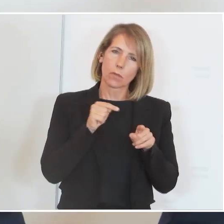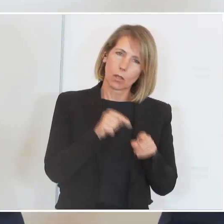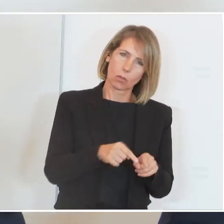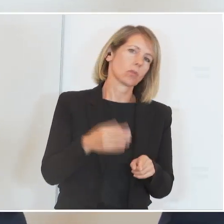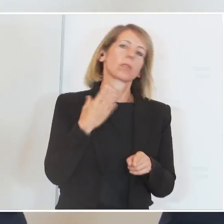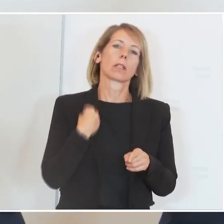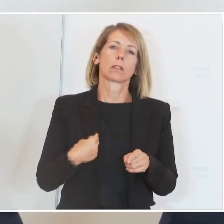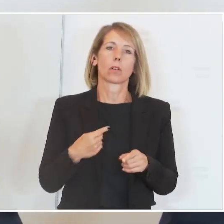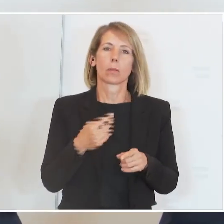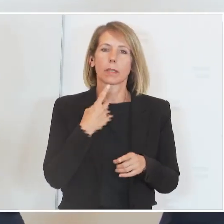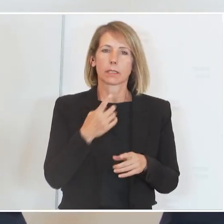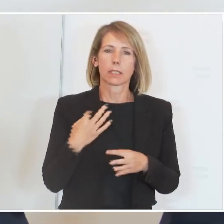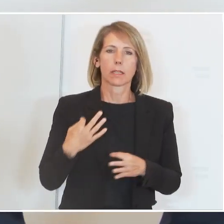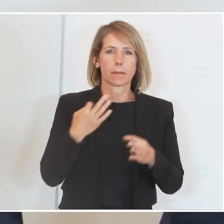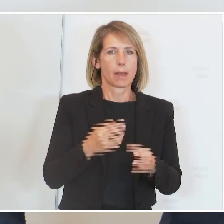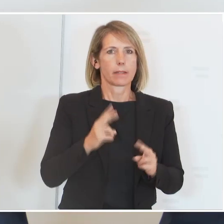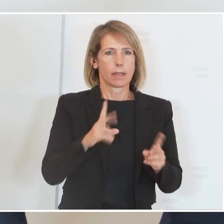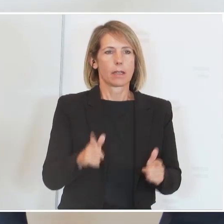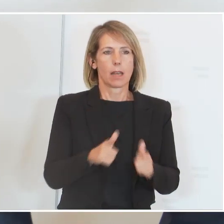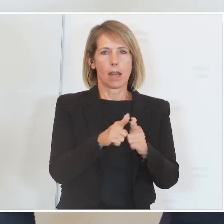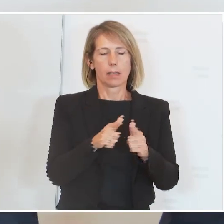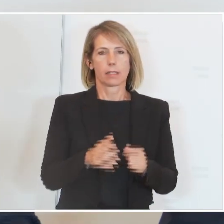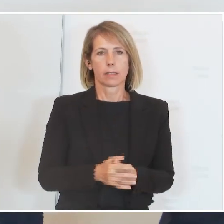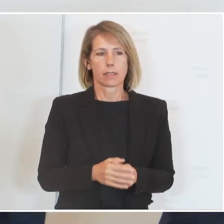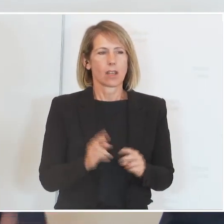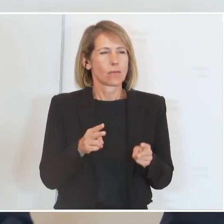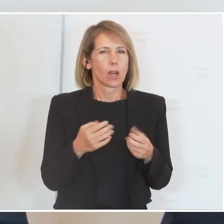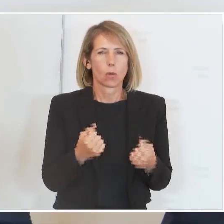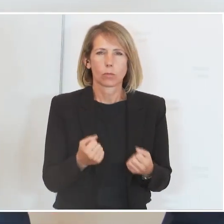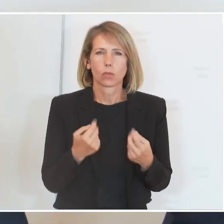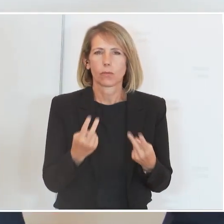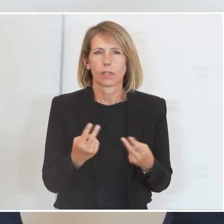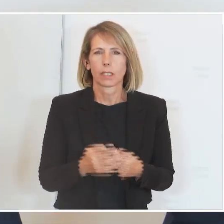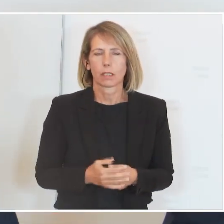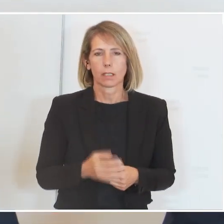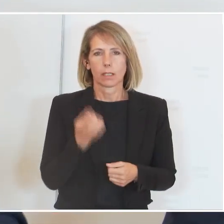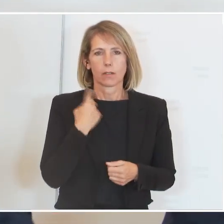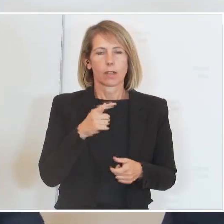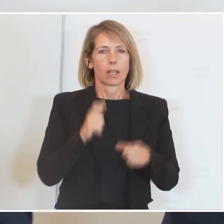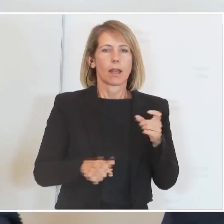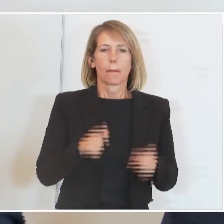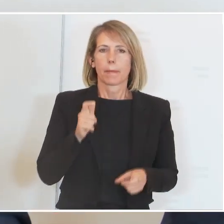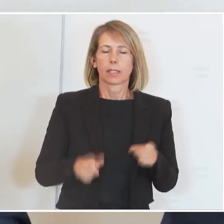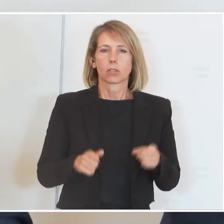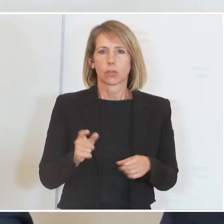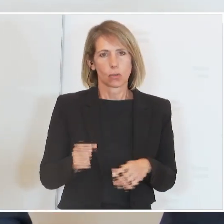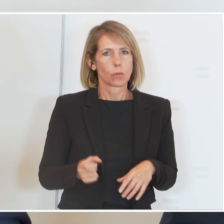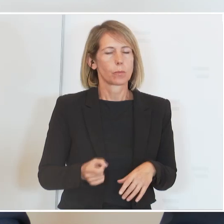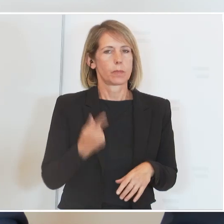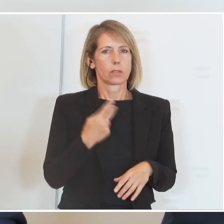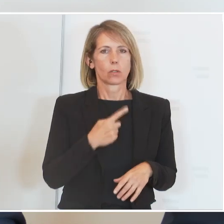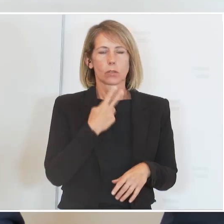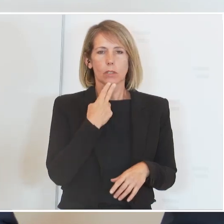einmal einen Beitrag leisten können. Aber warum ist das eben so wichtig? Weil die Menschen, gerade die, die